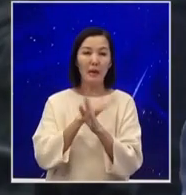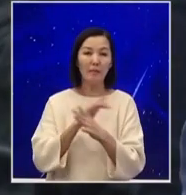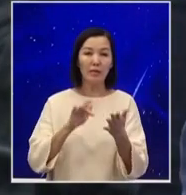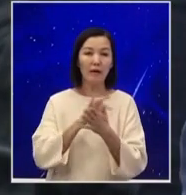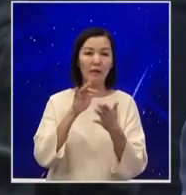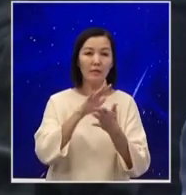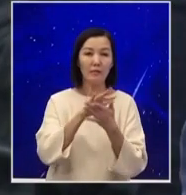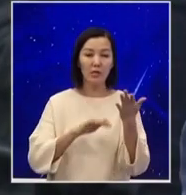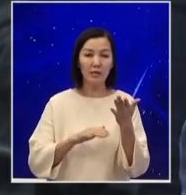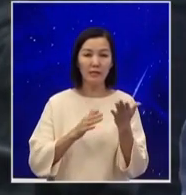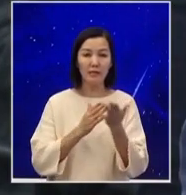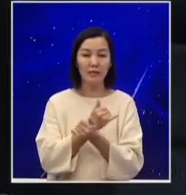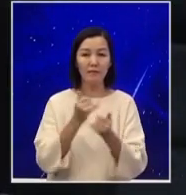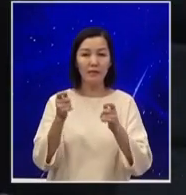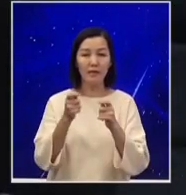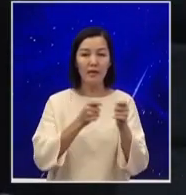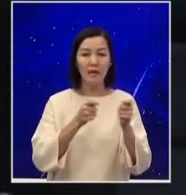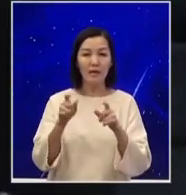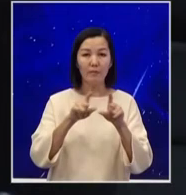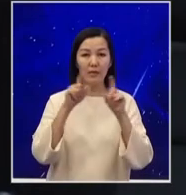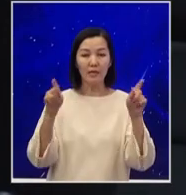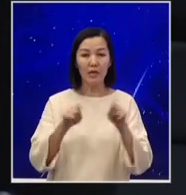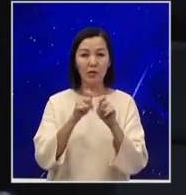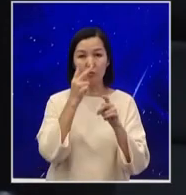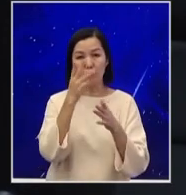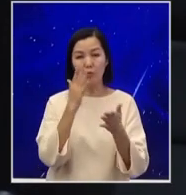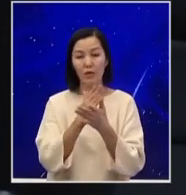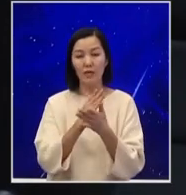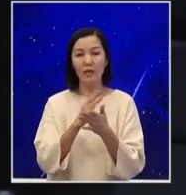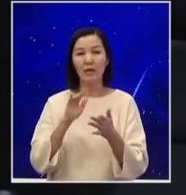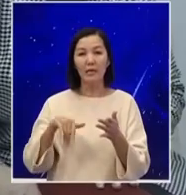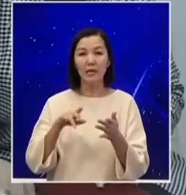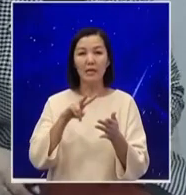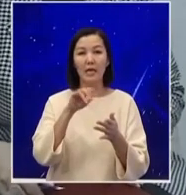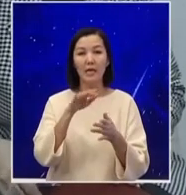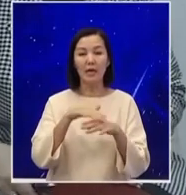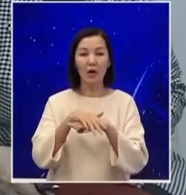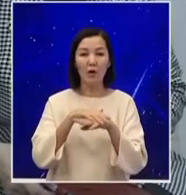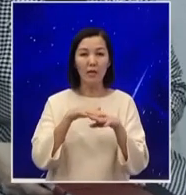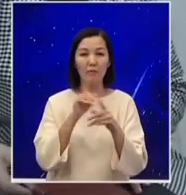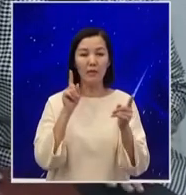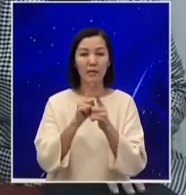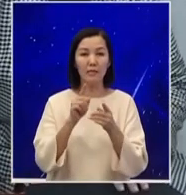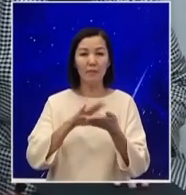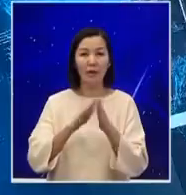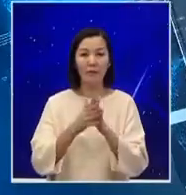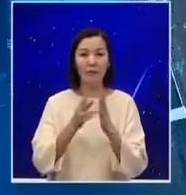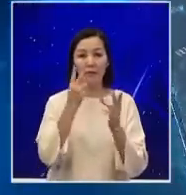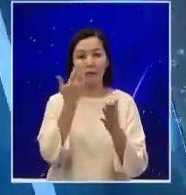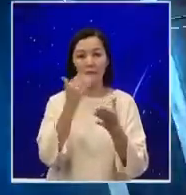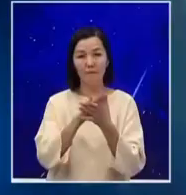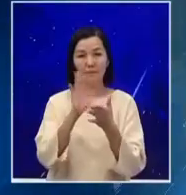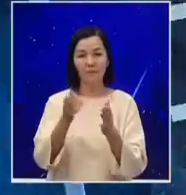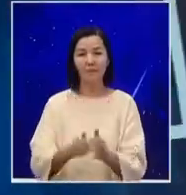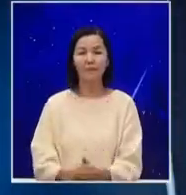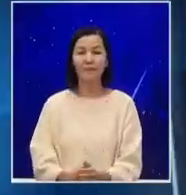жалғасады. Сервистік әкімдіктің ашылуына куә болады. Кейін Іле ауданына барып, тұрғындармен кездесіп, аймақ тынысымен танысады. Меруерт